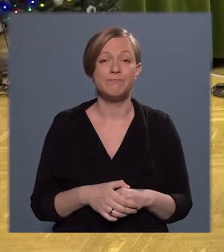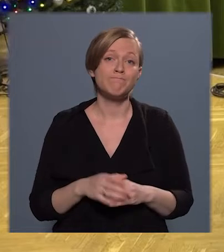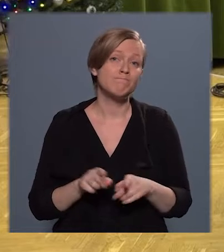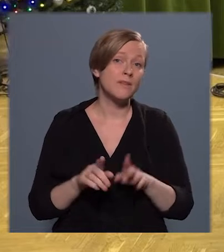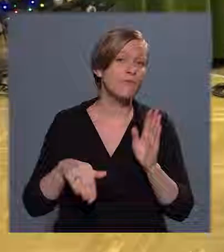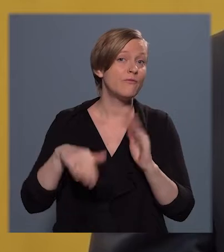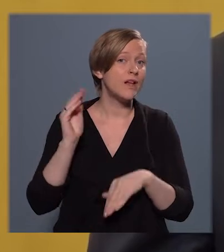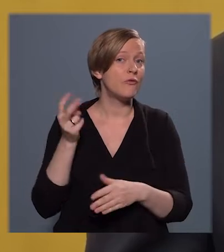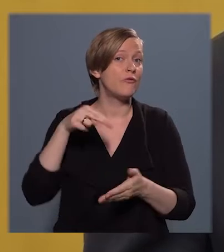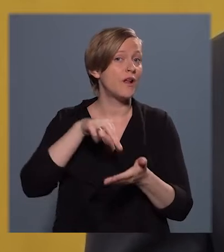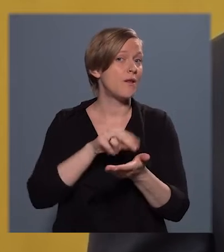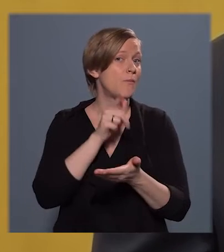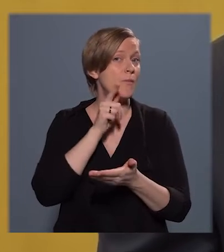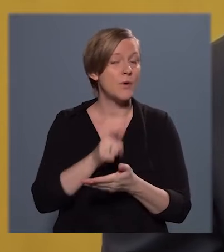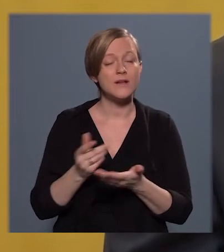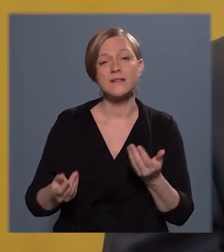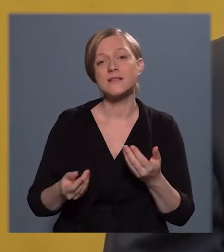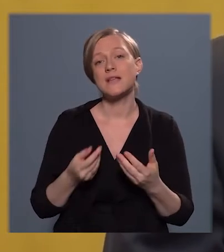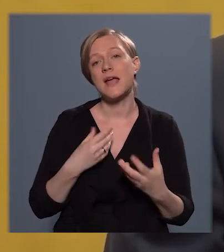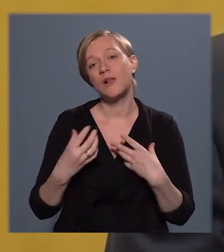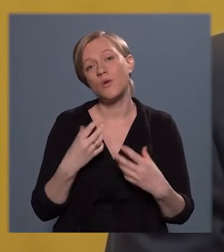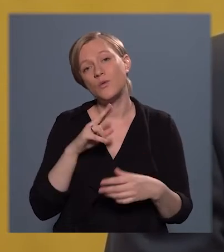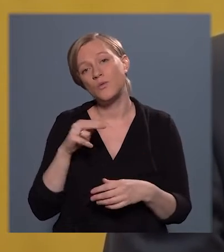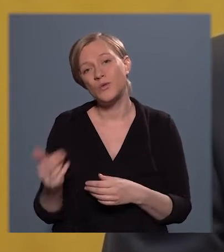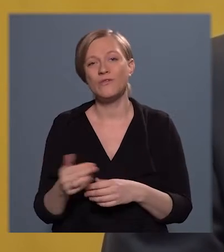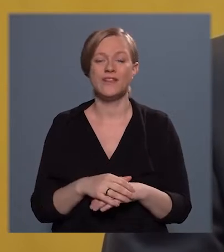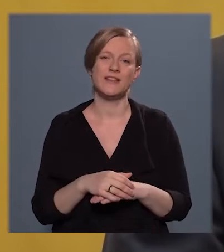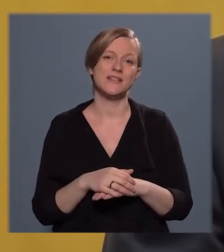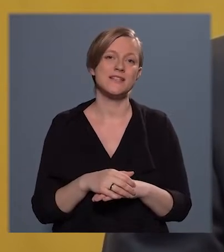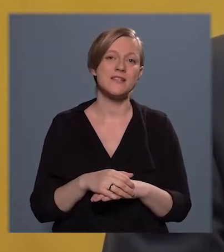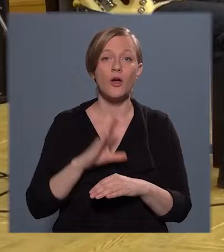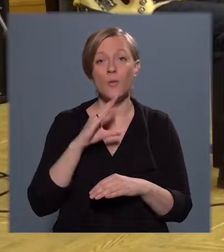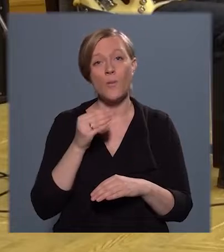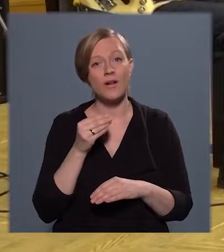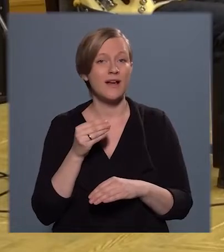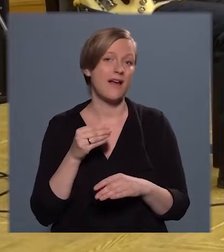felnőtt fellépőink lesznek, előadó művészeink, bolgár zenekar,